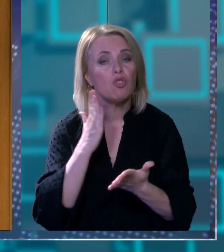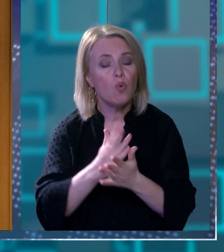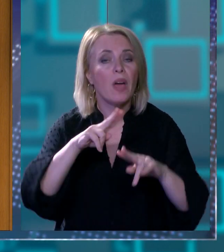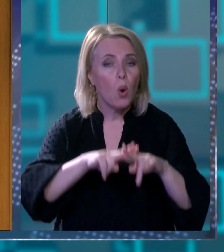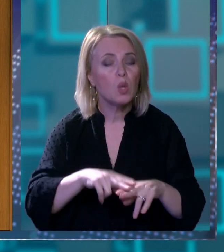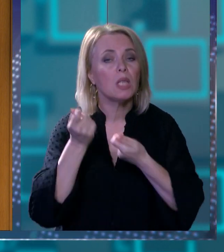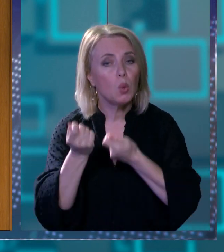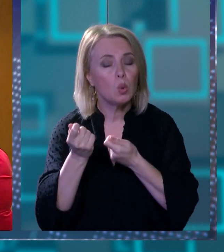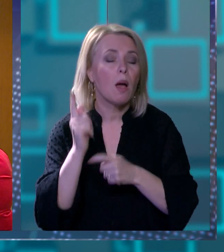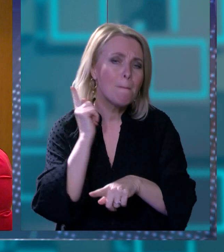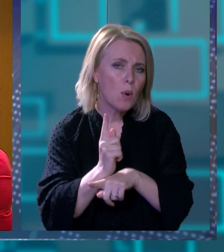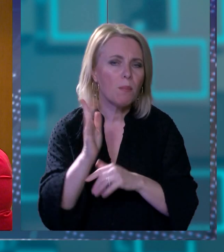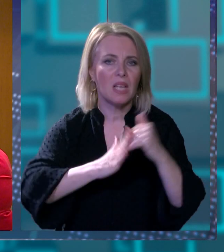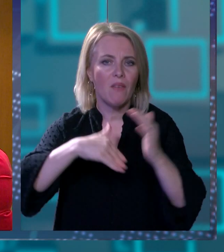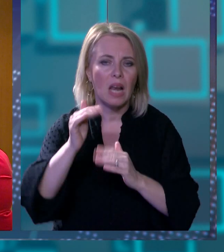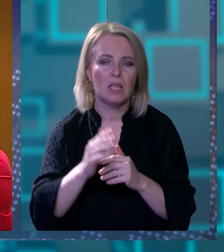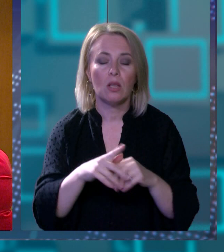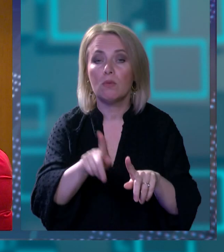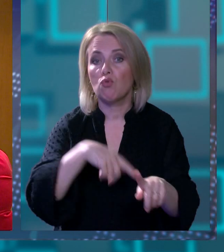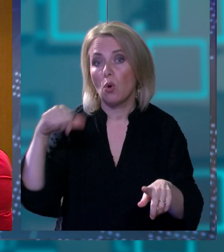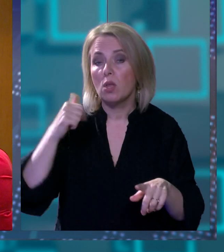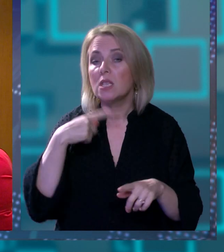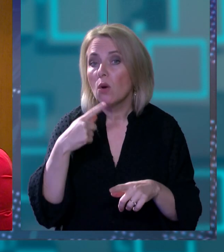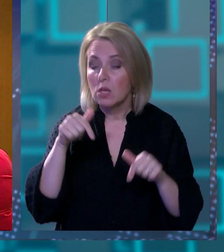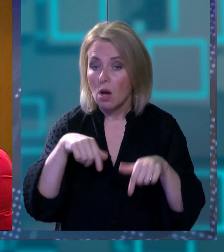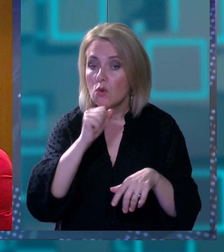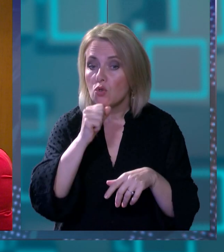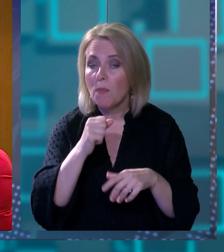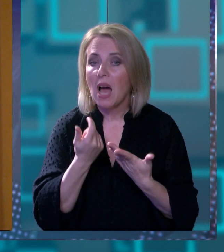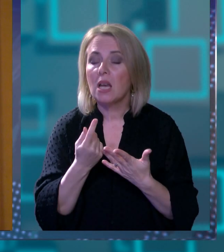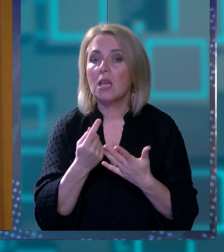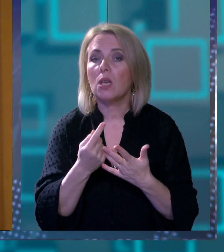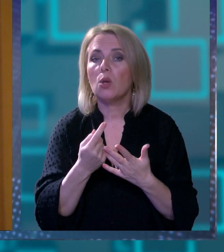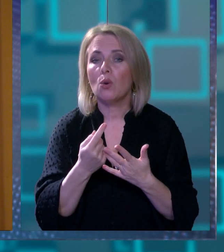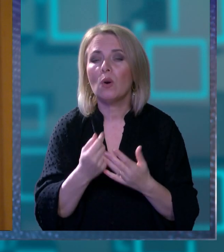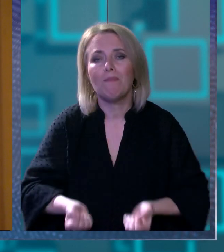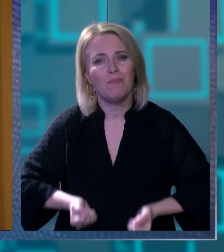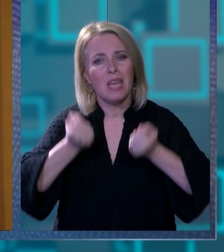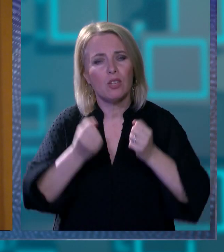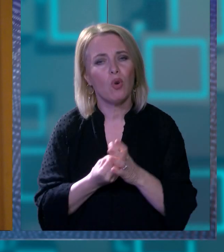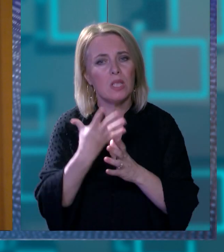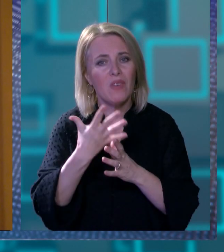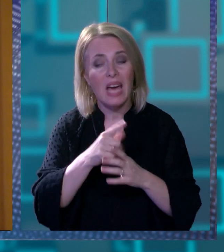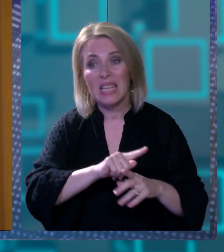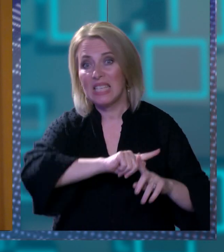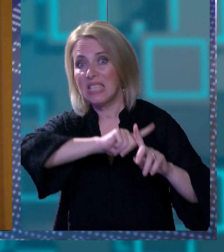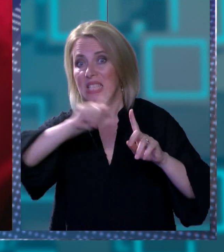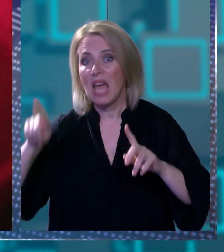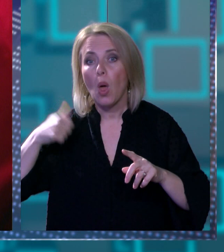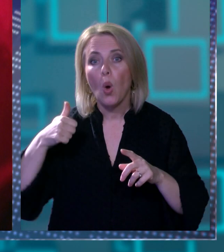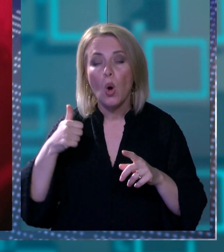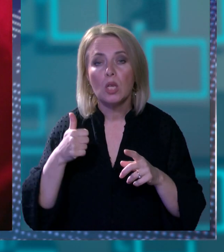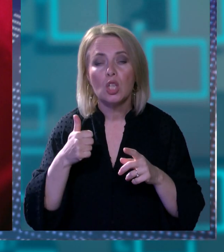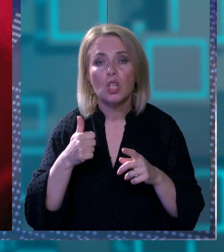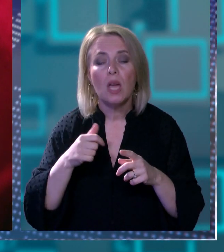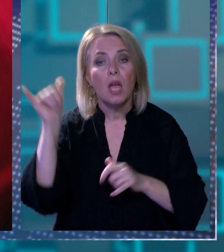biti kvalitetna. Godinama se govorilo kako je za našu županiju cjelogodišnji turizam teško postići zbog slabe povezanosti s drugim